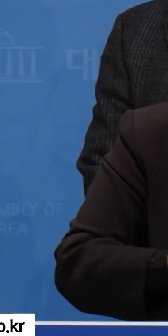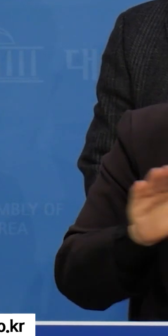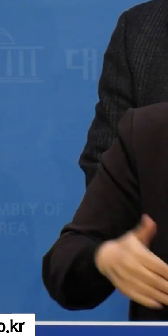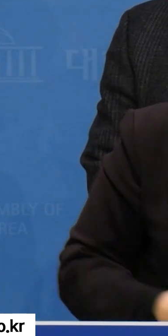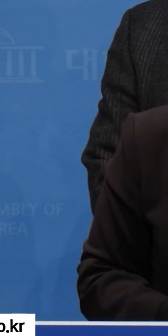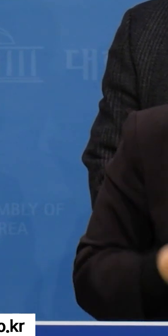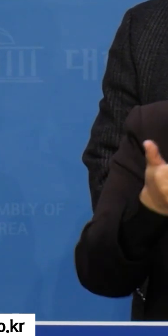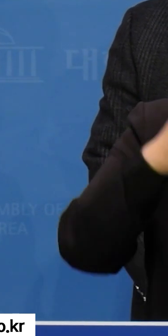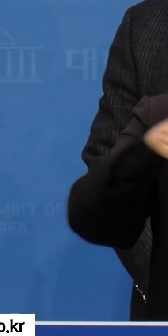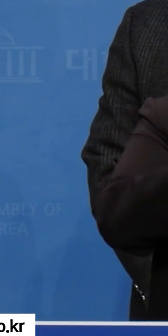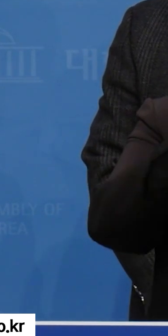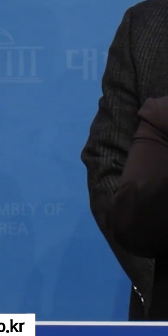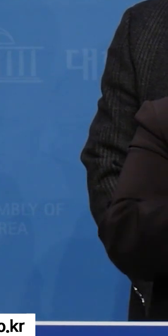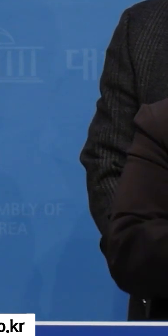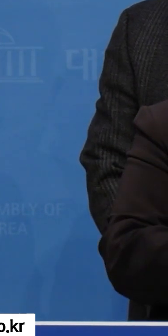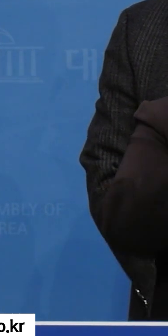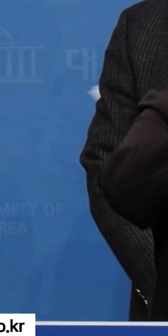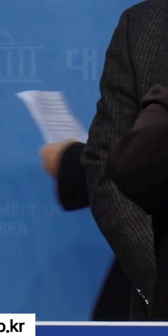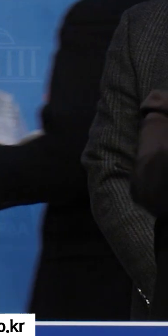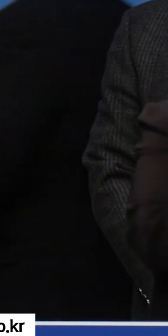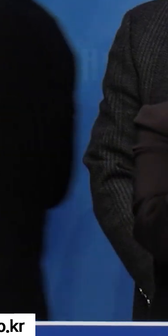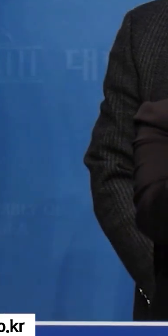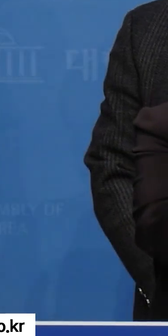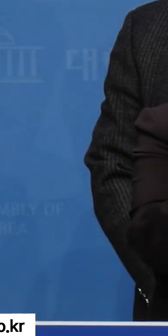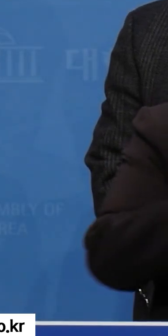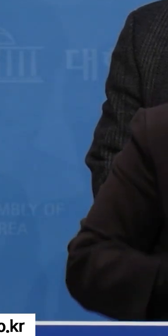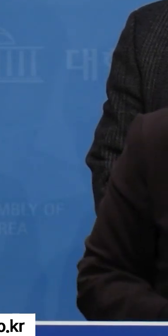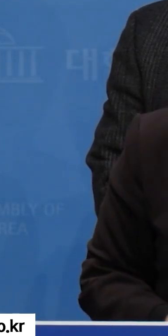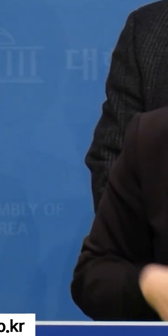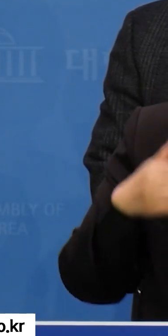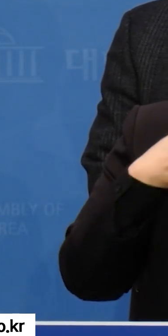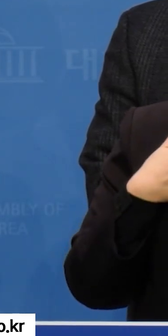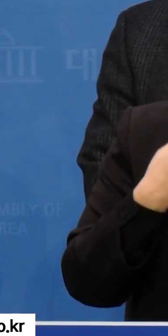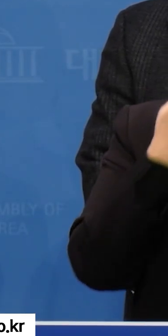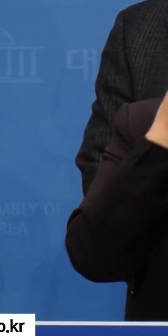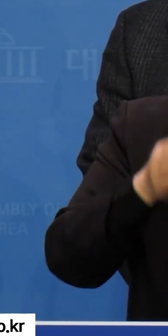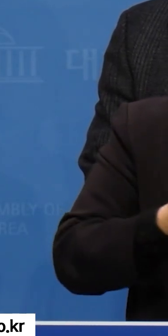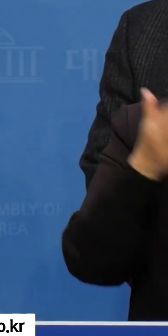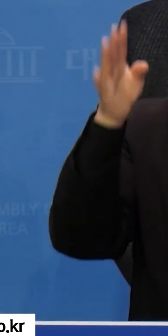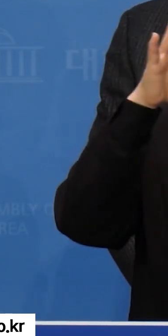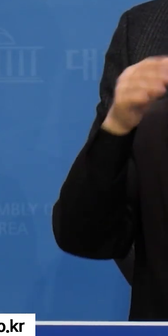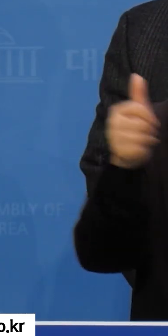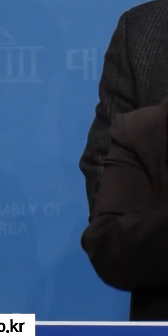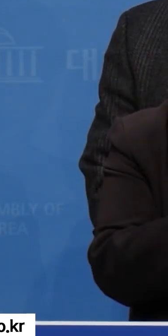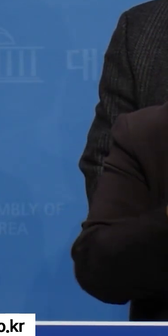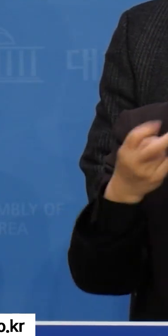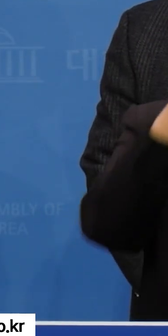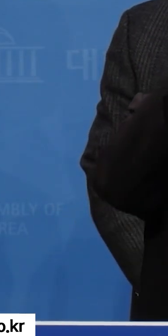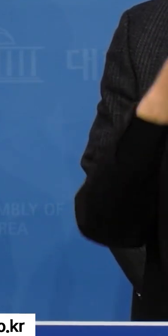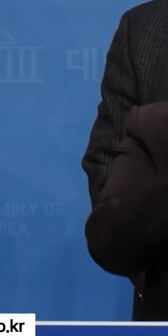총선 기획 당장님께서 계략 소개를 해주셨는데요. 저는 서울시당 대학생위원회와